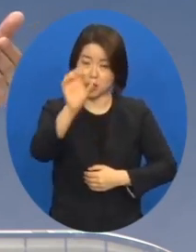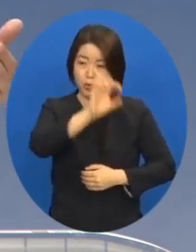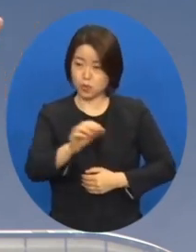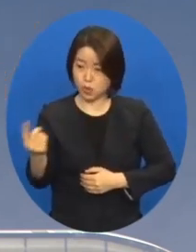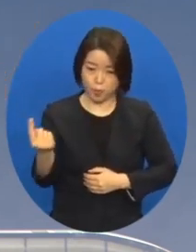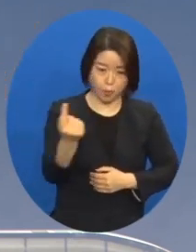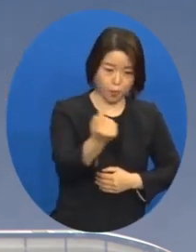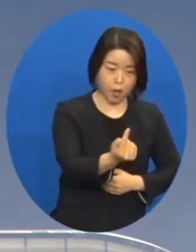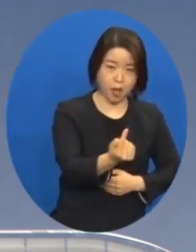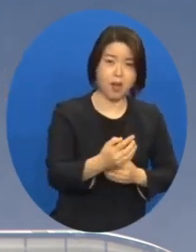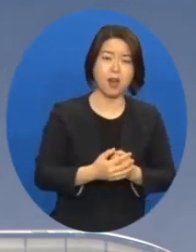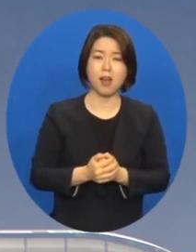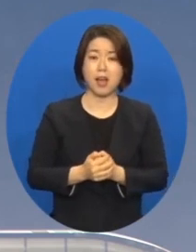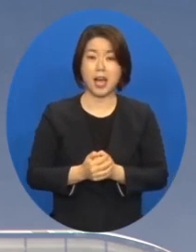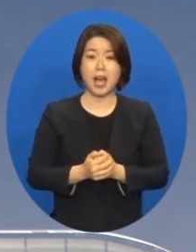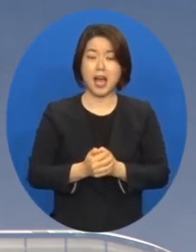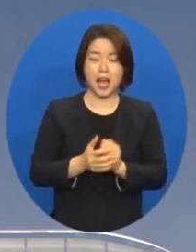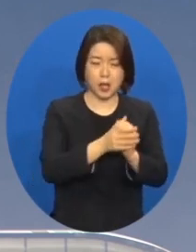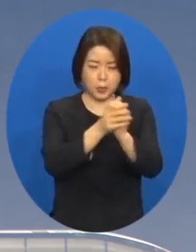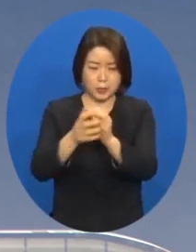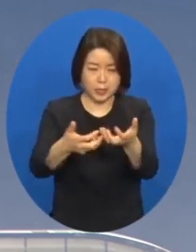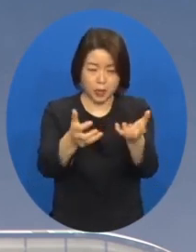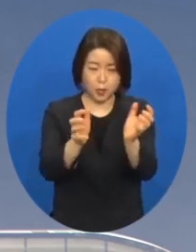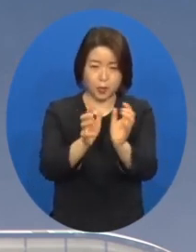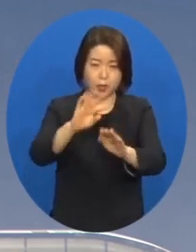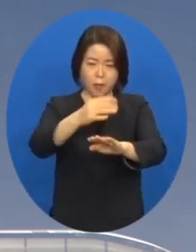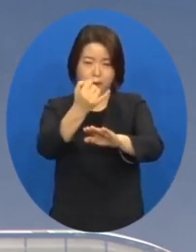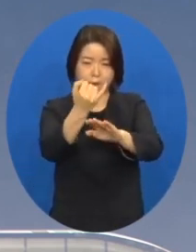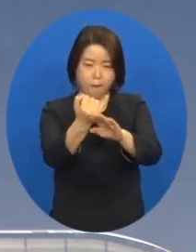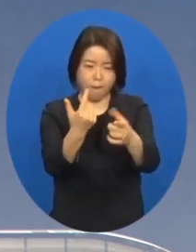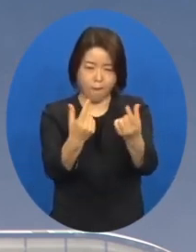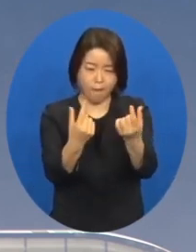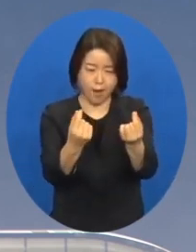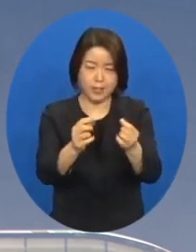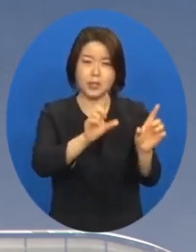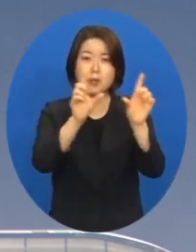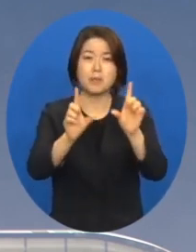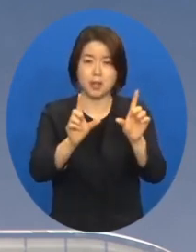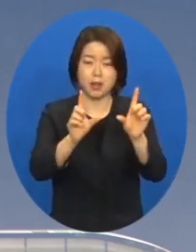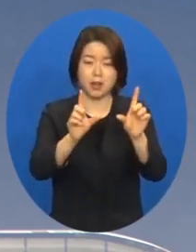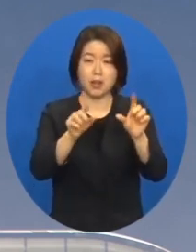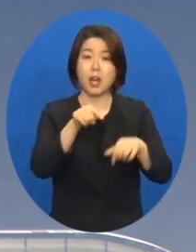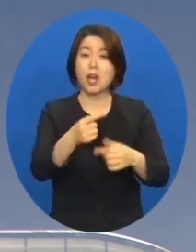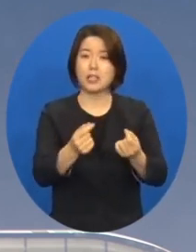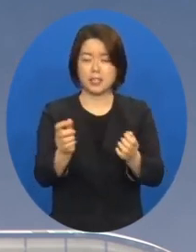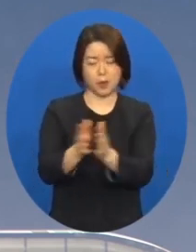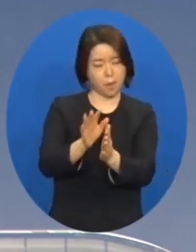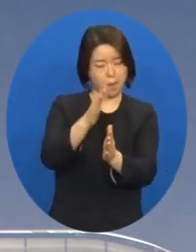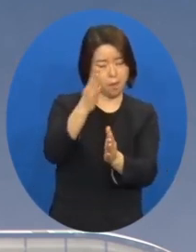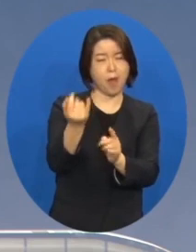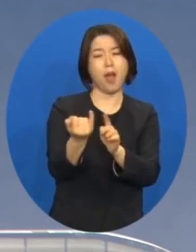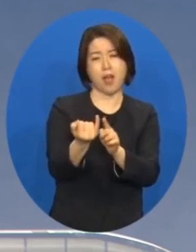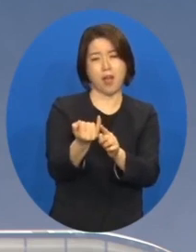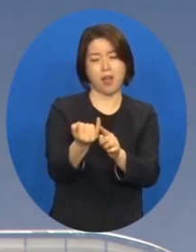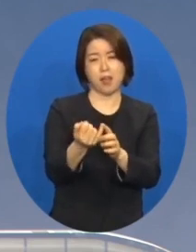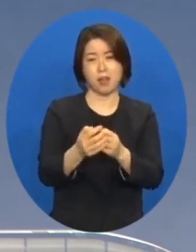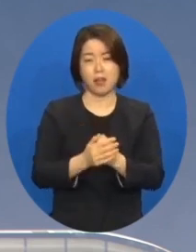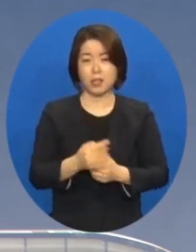건너와서 유럽의 사교계의 여왕으로 군림을 합니다. 그랬던 여인이었어요. 근데